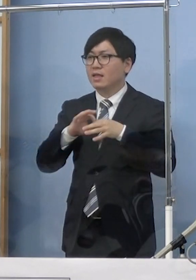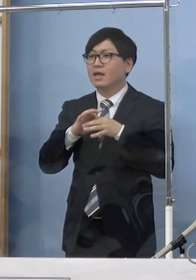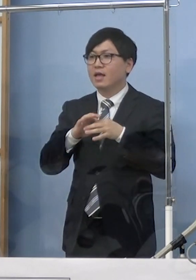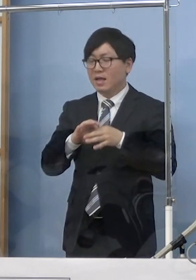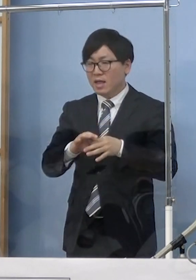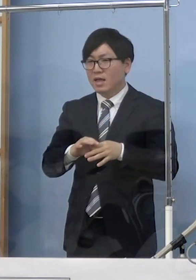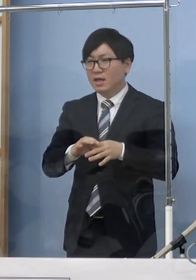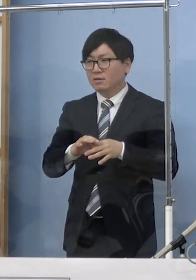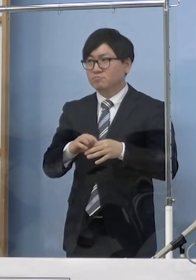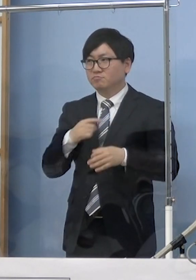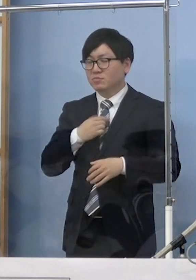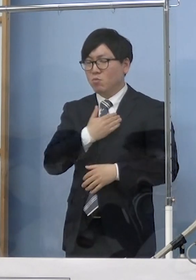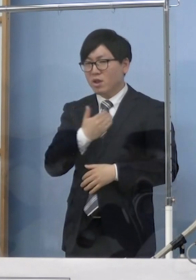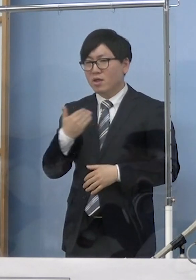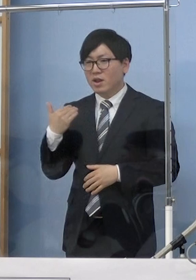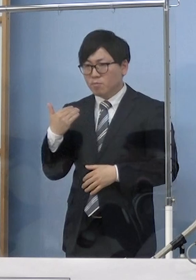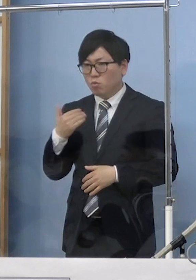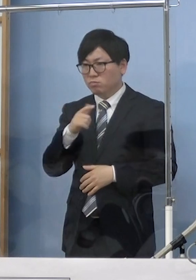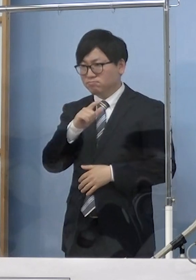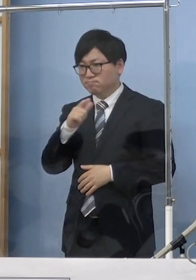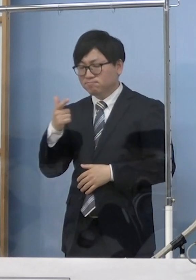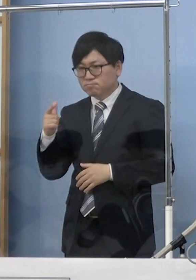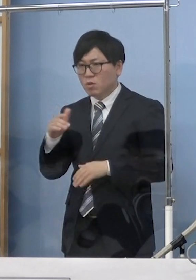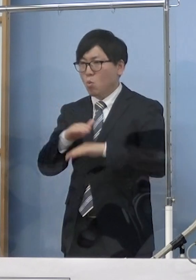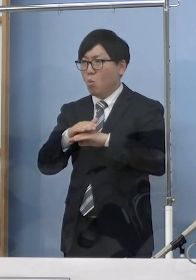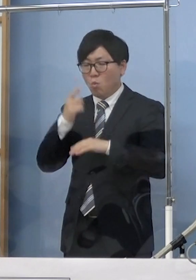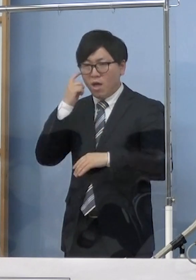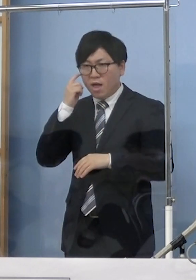踏まえる中で対応を進めてまいります。